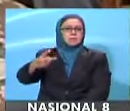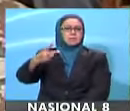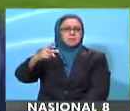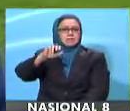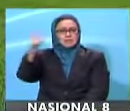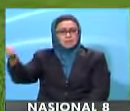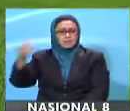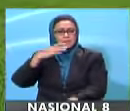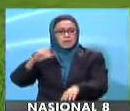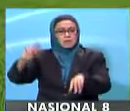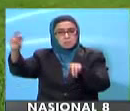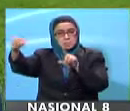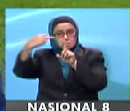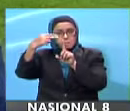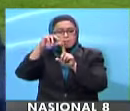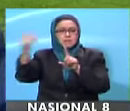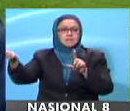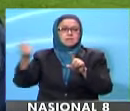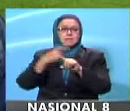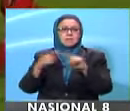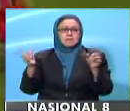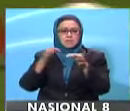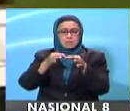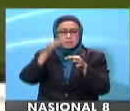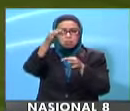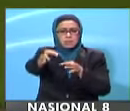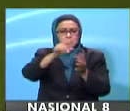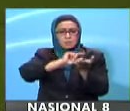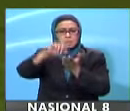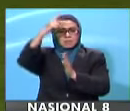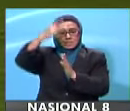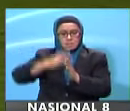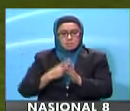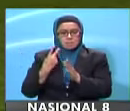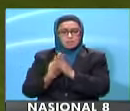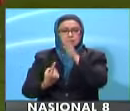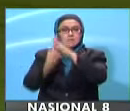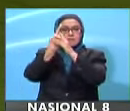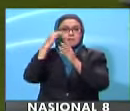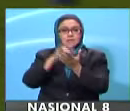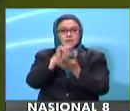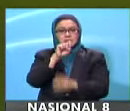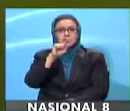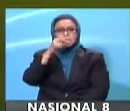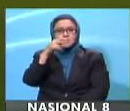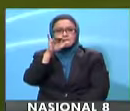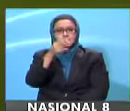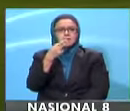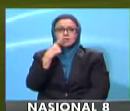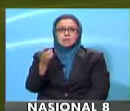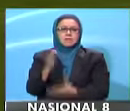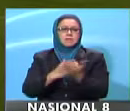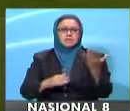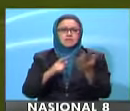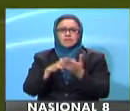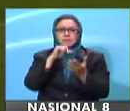rehatkan ini. Berkaitan tunggakan gaji selama 2 bulan yang dibangkitkan Satya Nathan, beliau berkata pihaknya tidak berniat untuk tidak